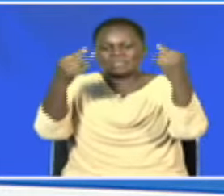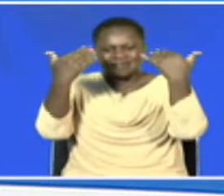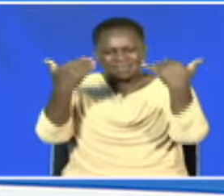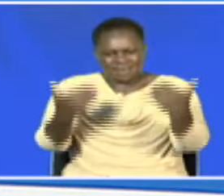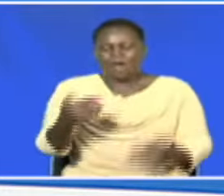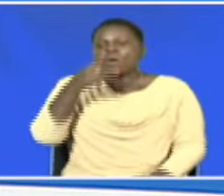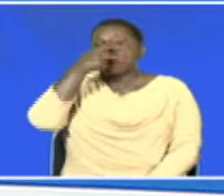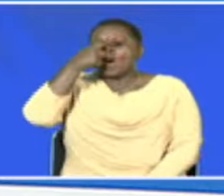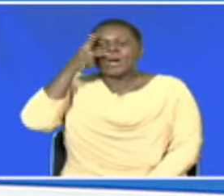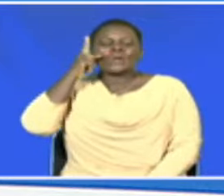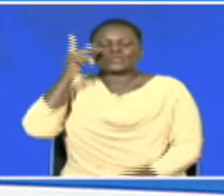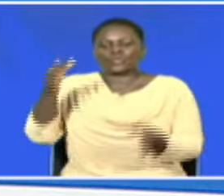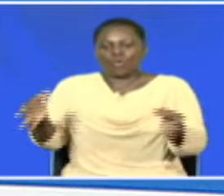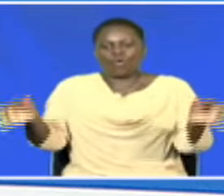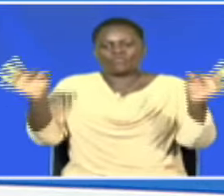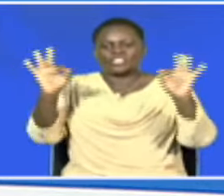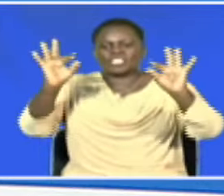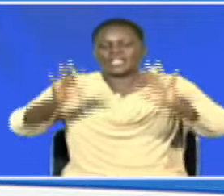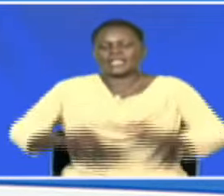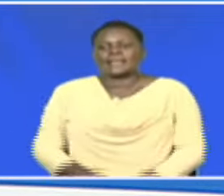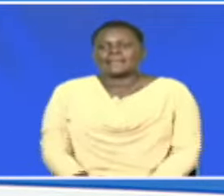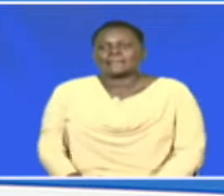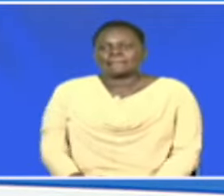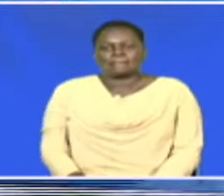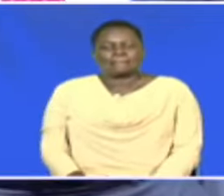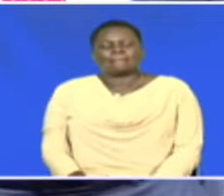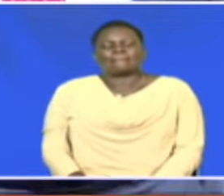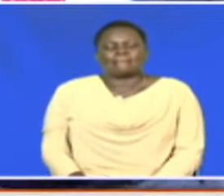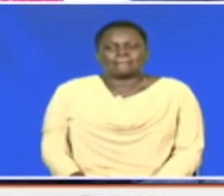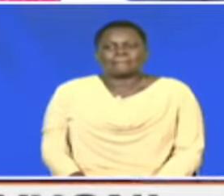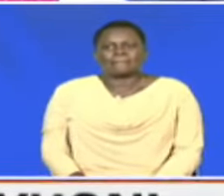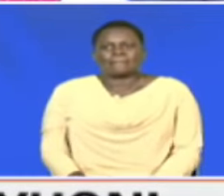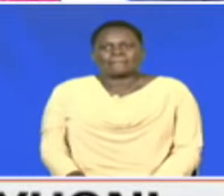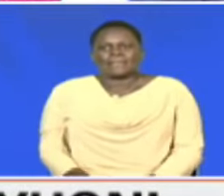sasa ni Kalonzo Musyoka. It is